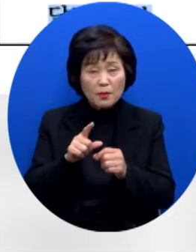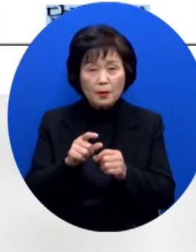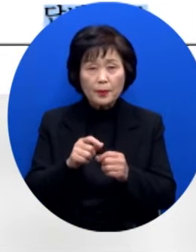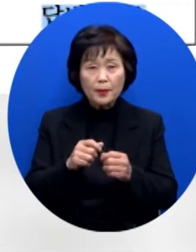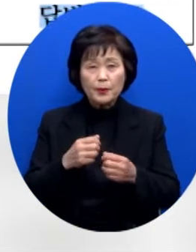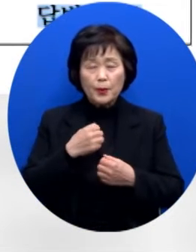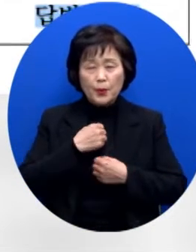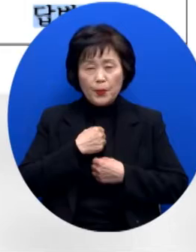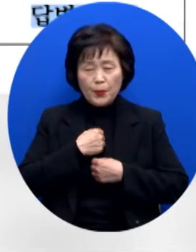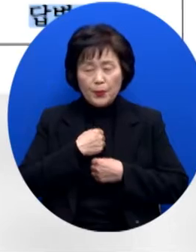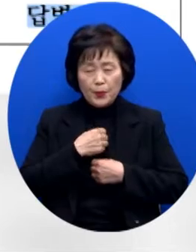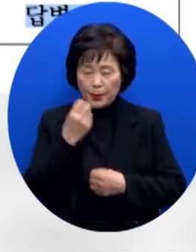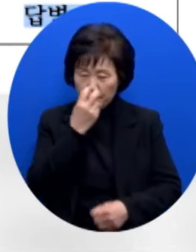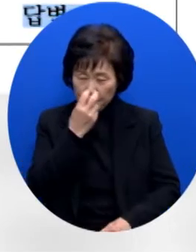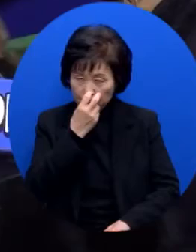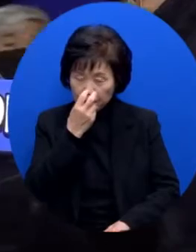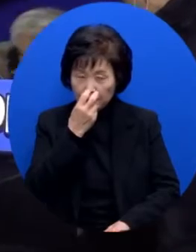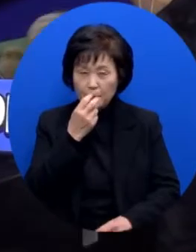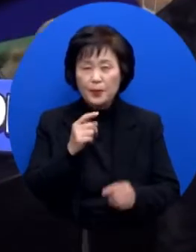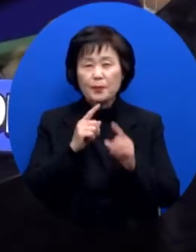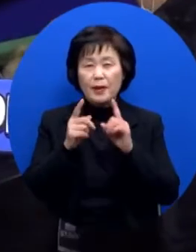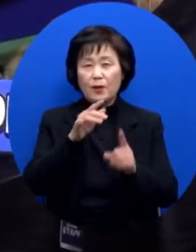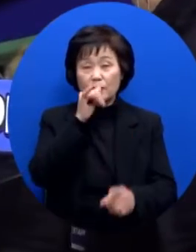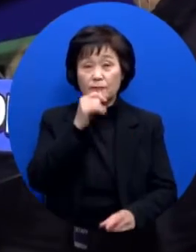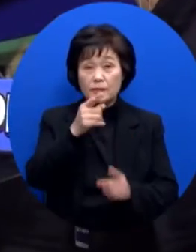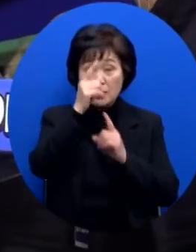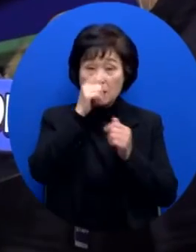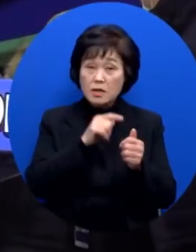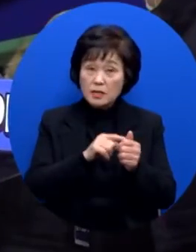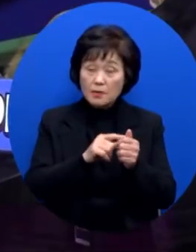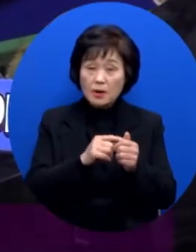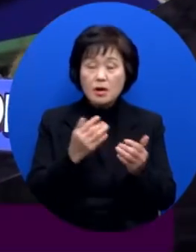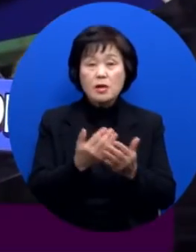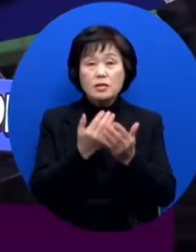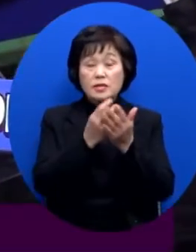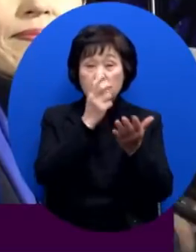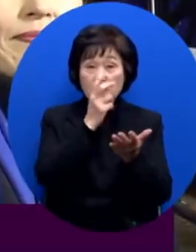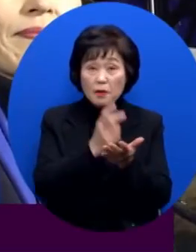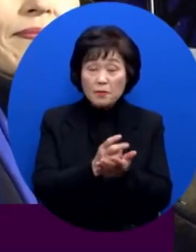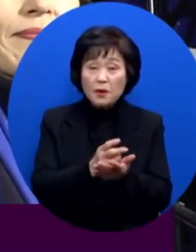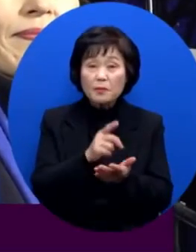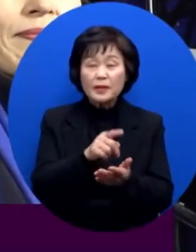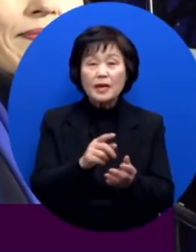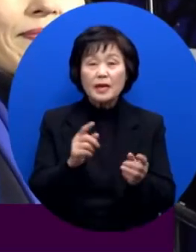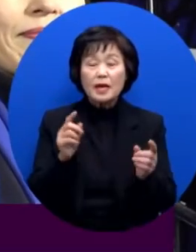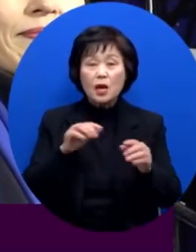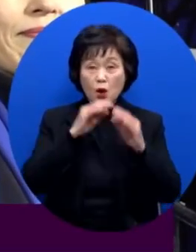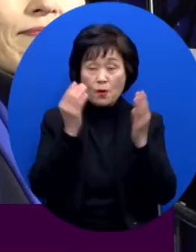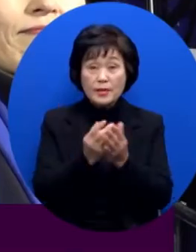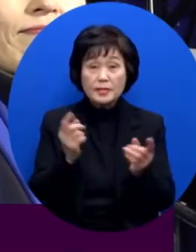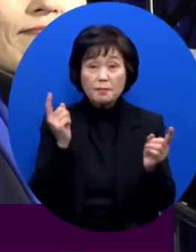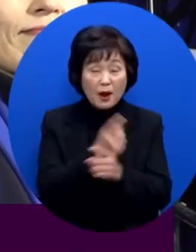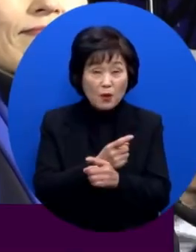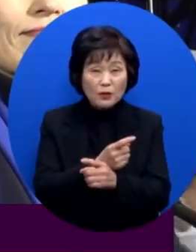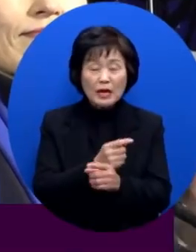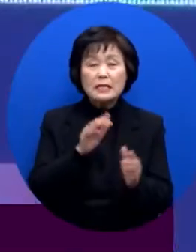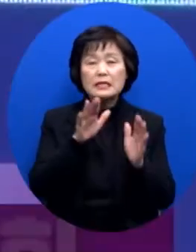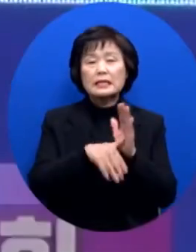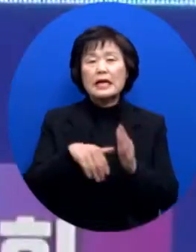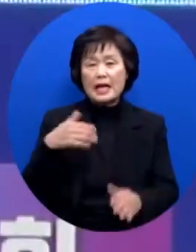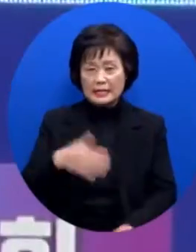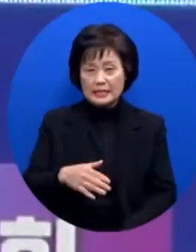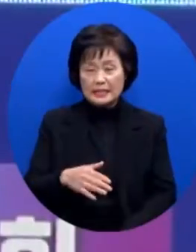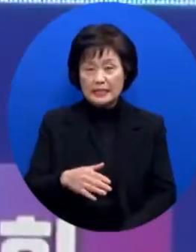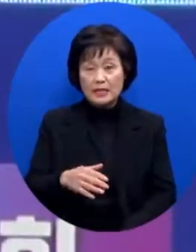의 입장을 보였습니다 이제 명분은 진흥법 체제로의 전면 개 점은 시기상조 라고 밝혔습니다